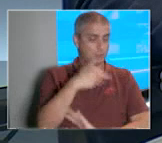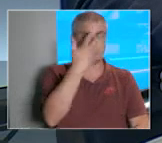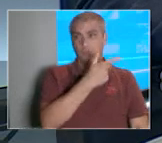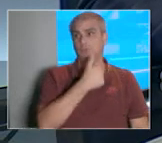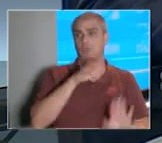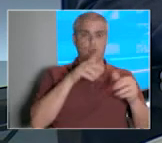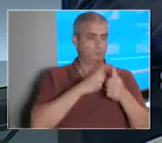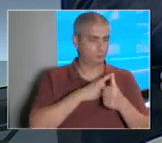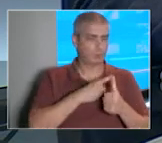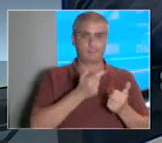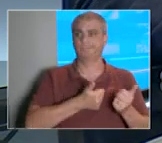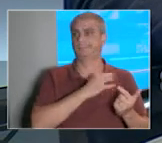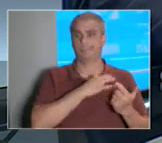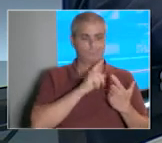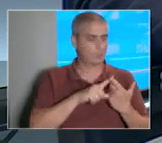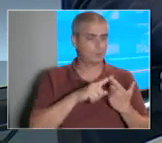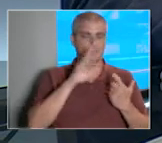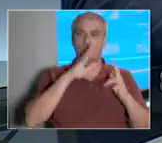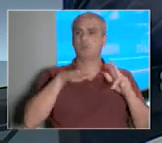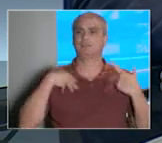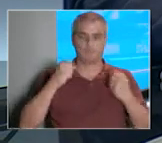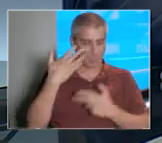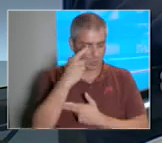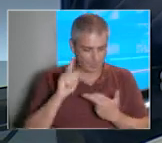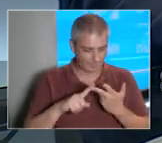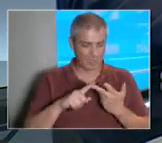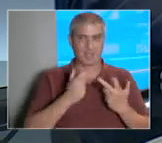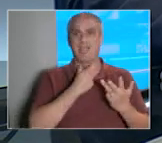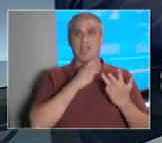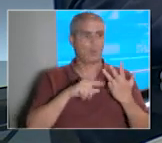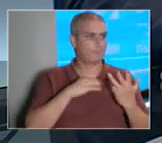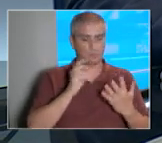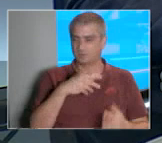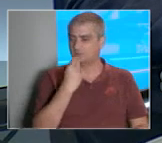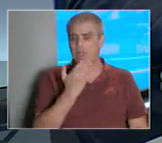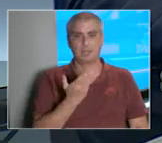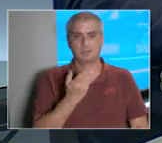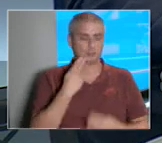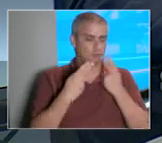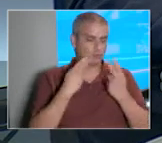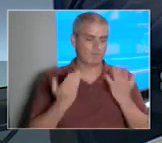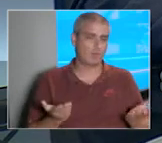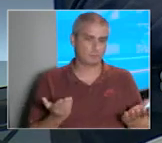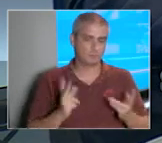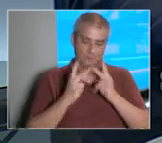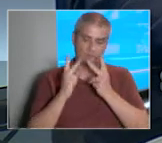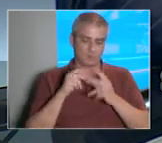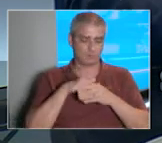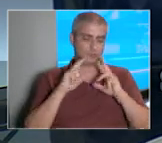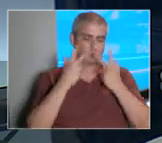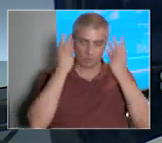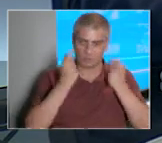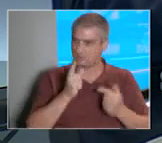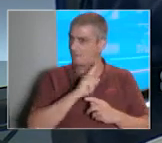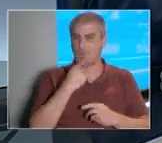לראש הממשלה, לשר הבריאות, למלל, לגופי החירום והבריאות, ואתה צריך לתת תשובות על קבוצות בציבור החרדי,